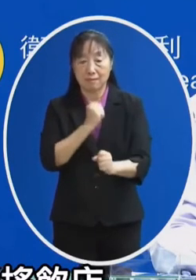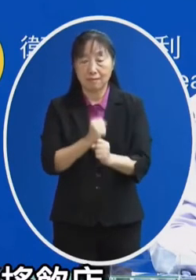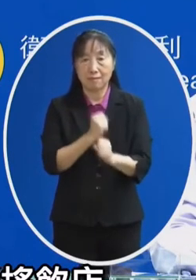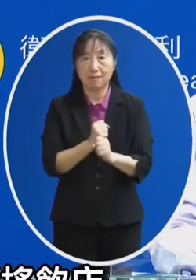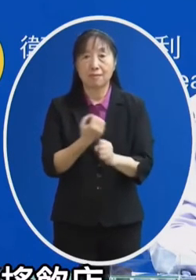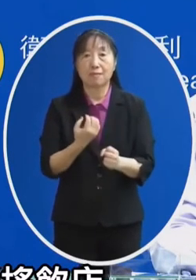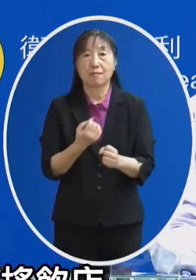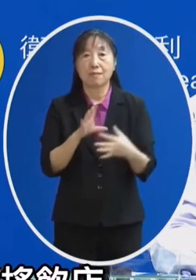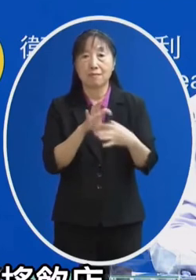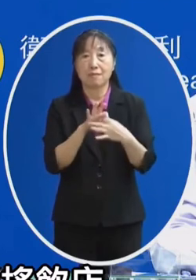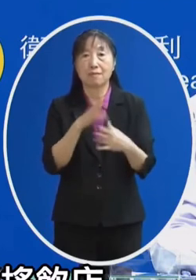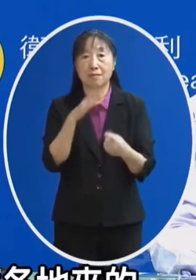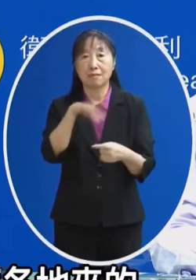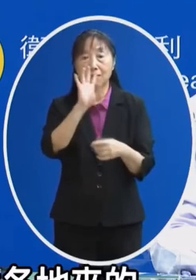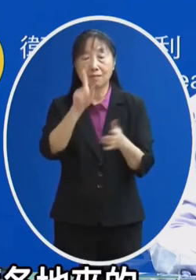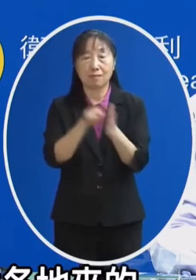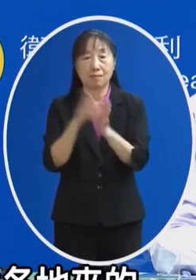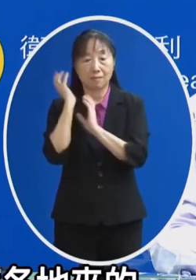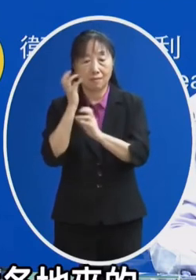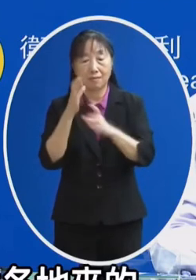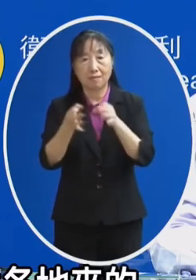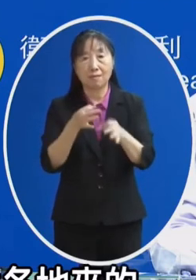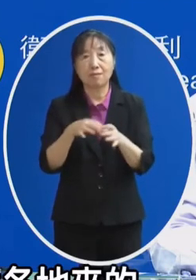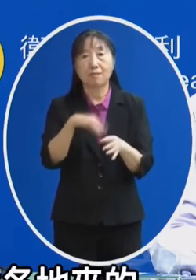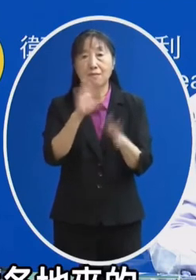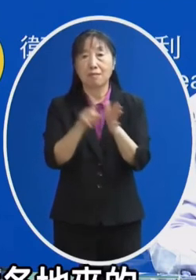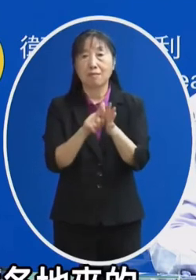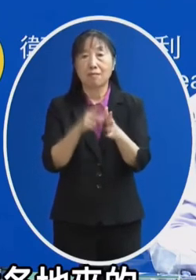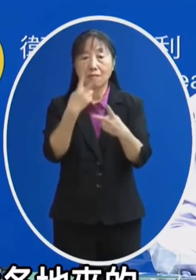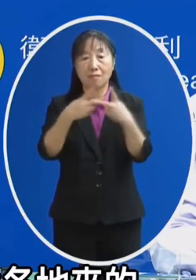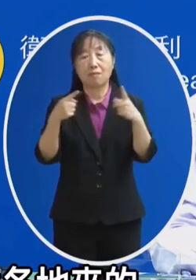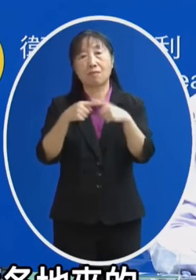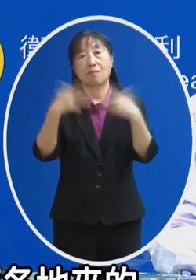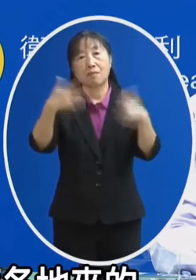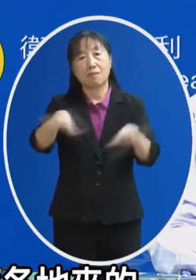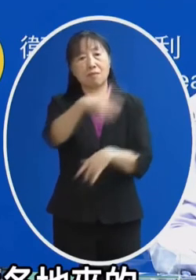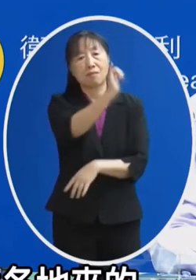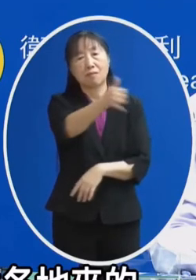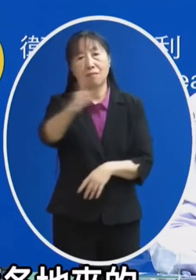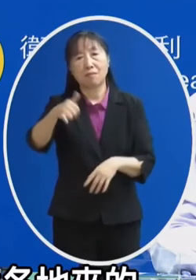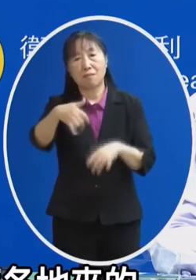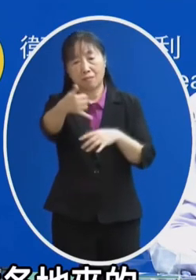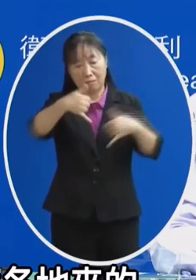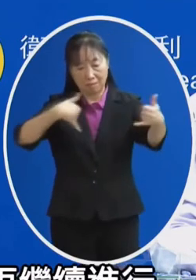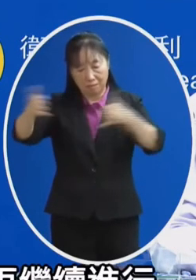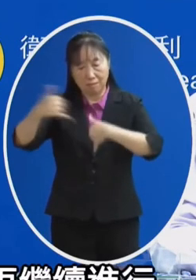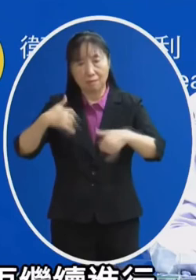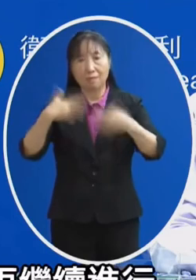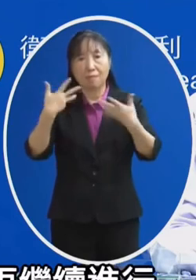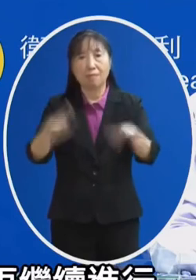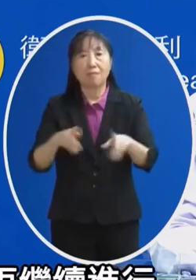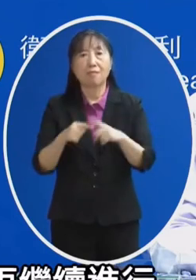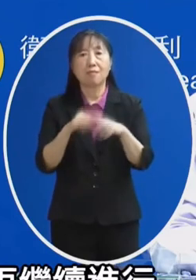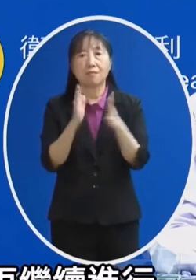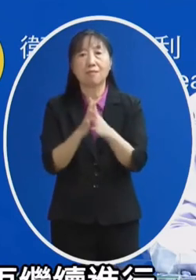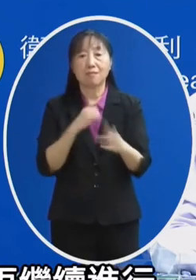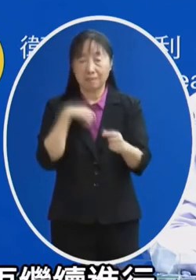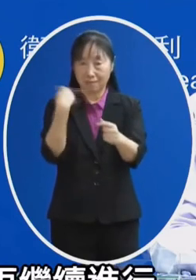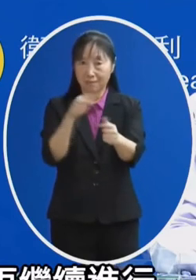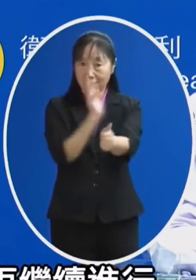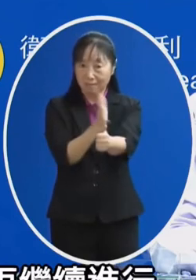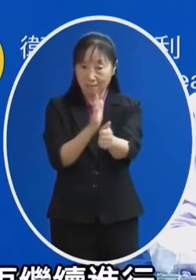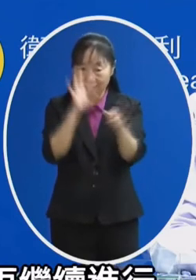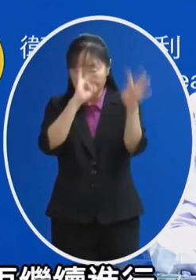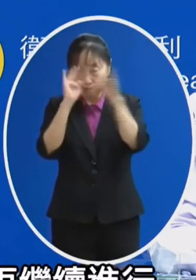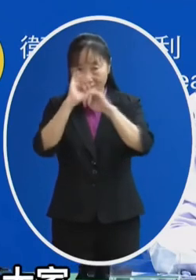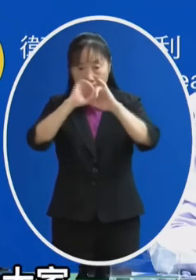个手摇饮店，还是会有很多一些这个客人哈，是从各地来的，所以相关的一些疫调都还要再继续